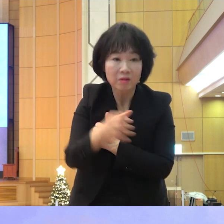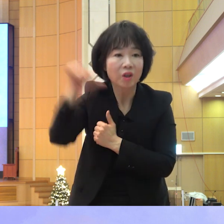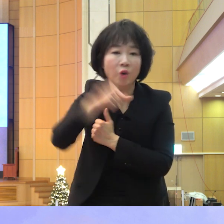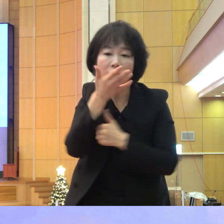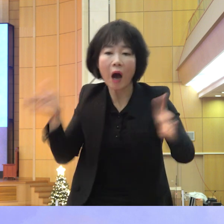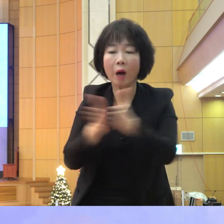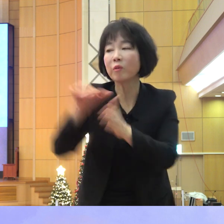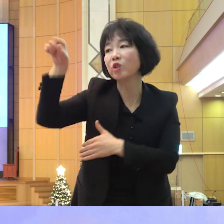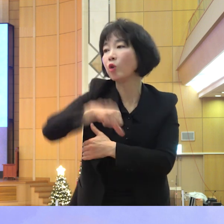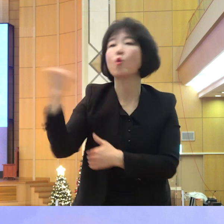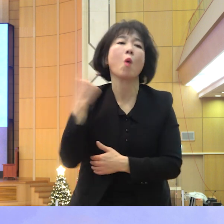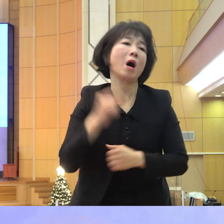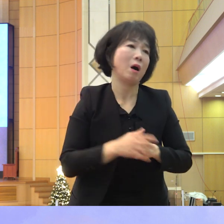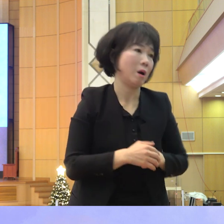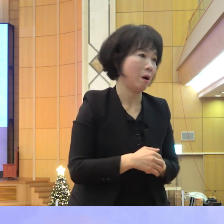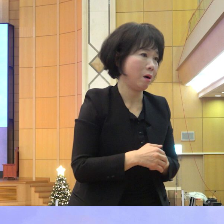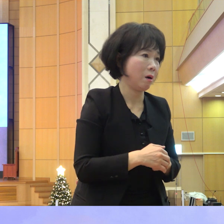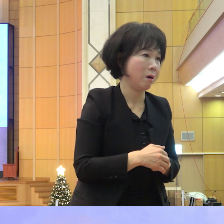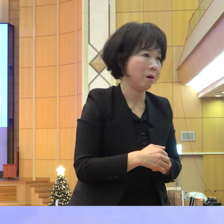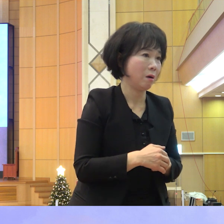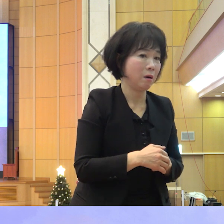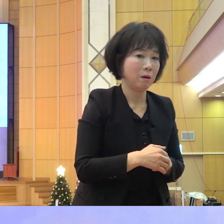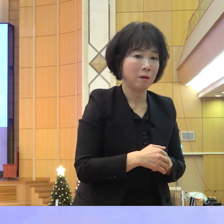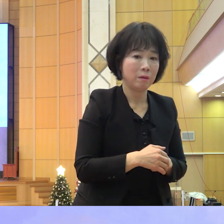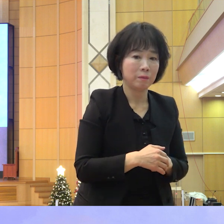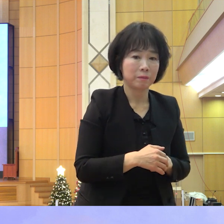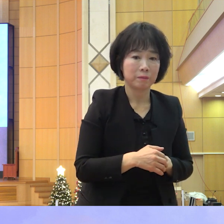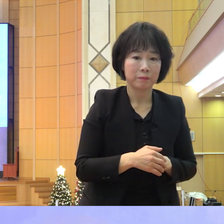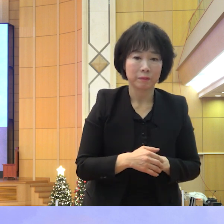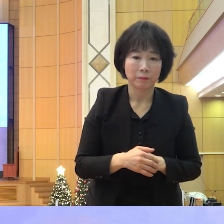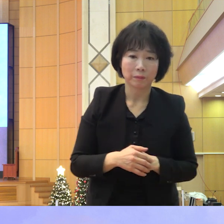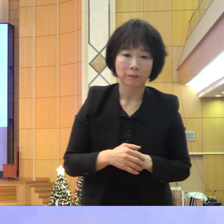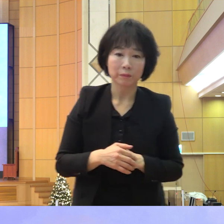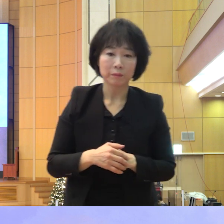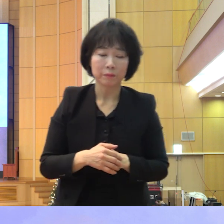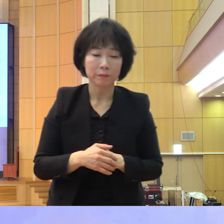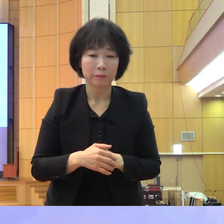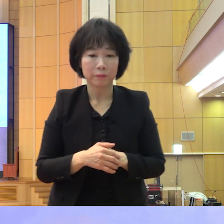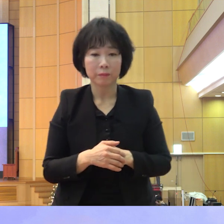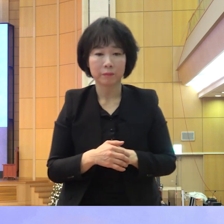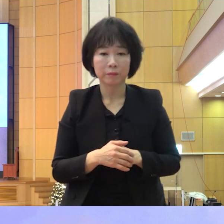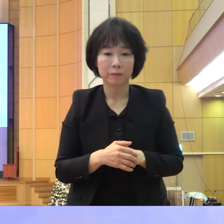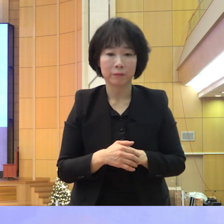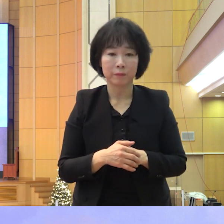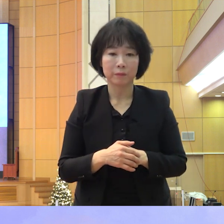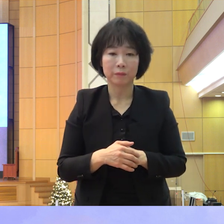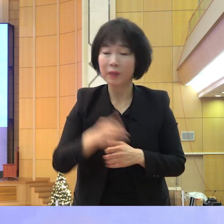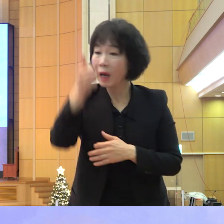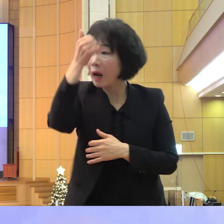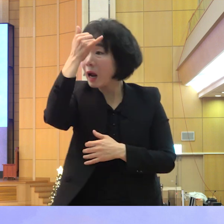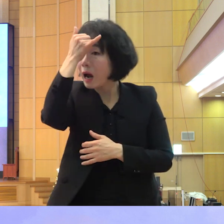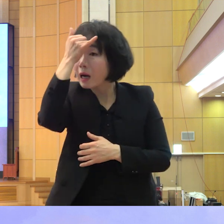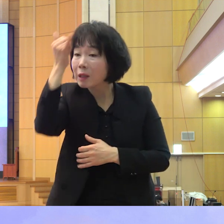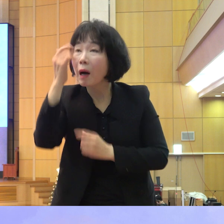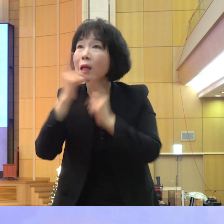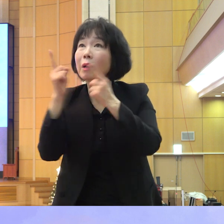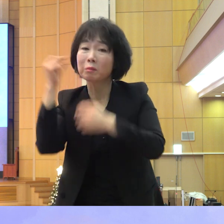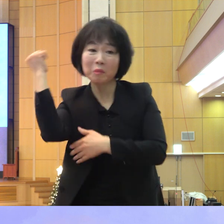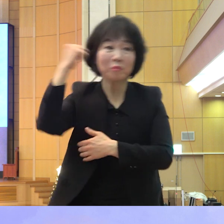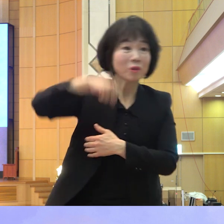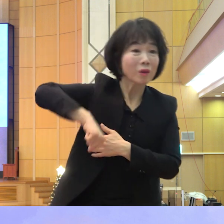그러니까 아담이가 선악과 따먹고 죄를 범하고 나니까 내가 땅에다가 씨앗을 뿌리고 농사를 지어도 농사는 잘 안 되고 엉겅퀴와 가시덤불만